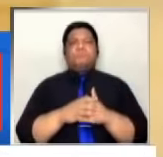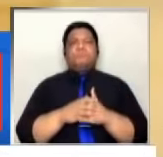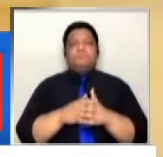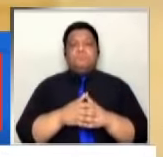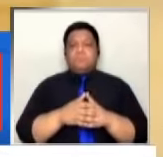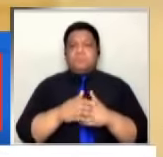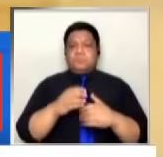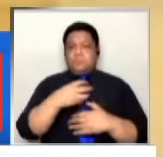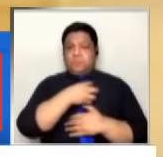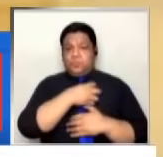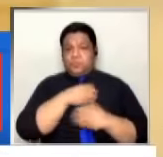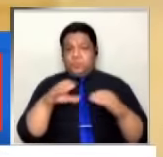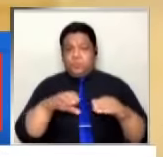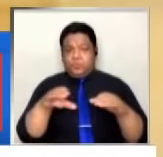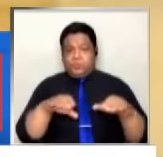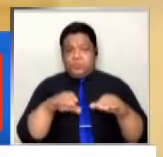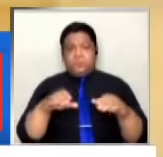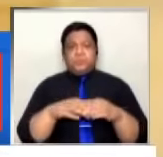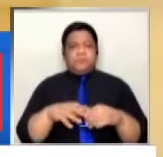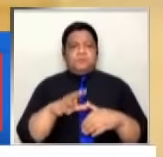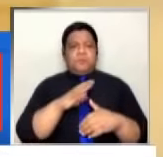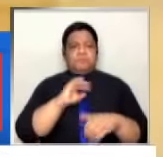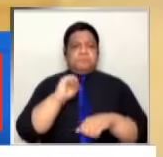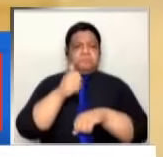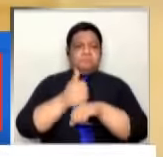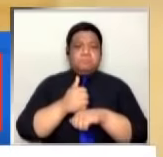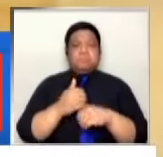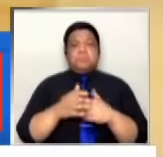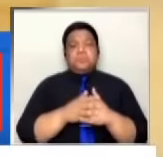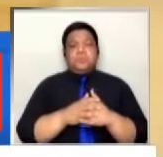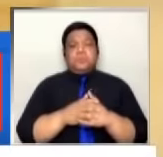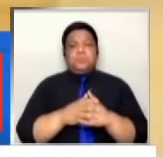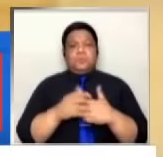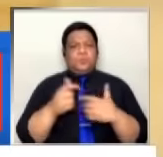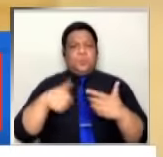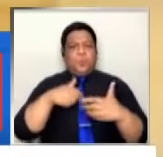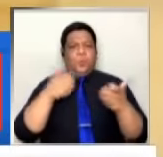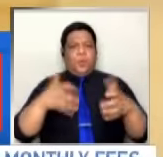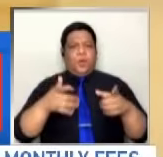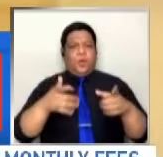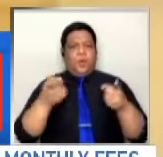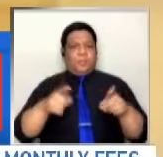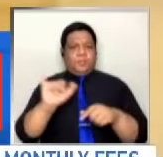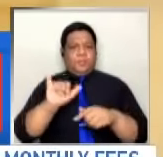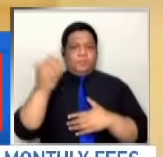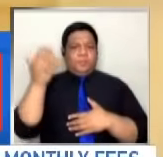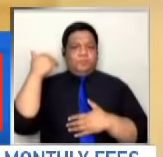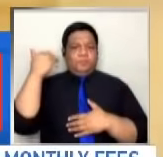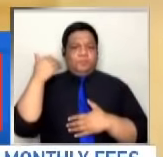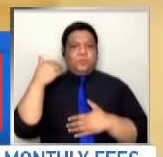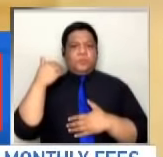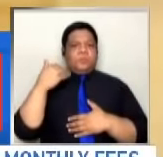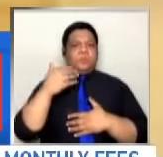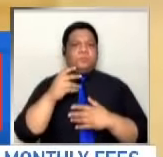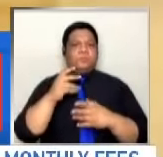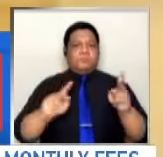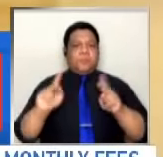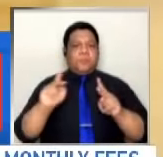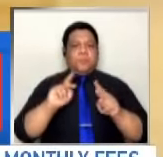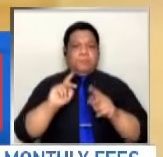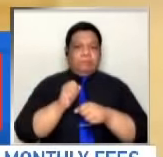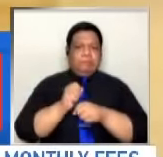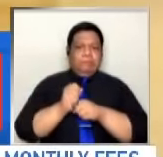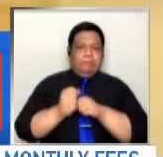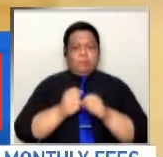work nandun po in place, no? Kasi ayaw naman po natin mangyari yung nakaraan sa paghihirap din ng ating mamaya, naintindihan po na ating